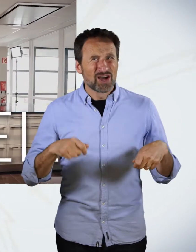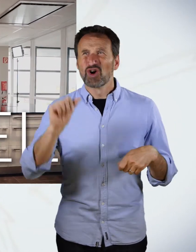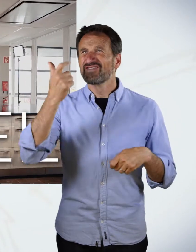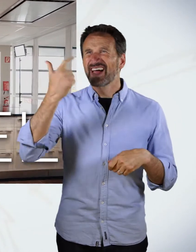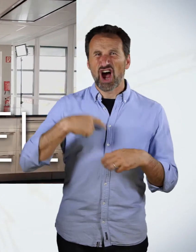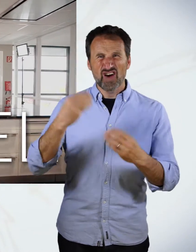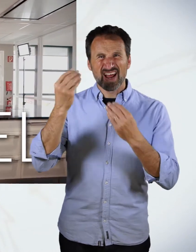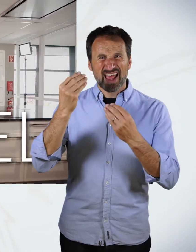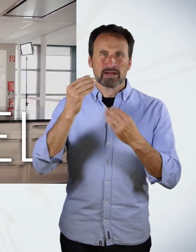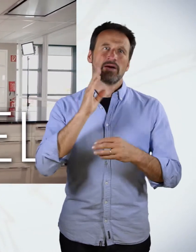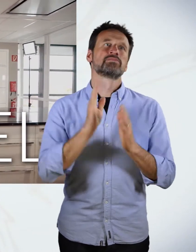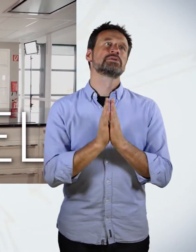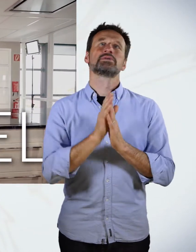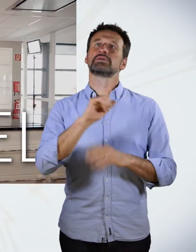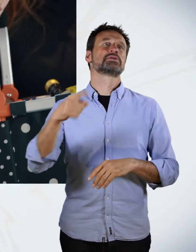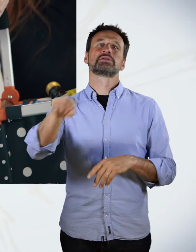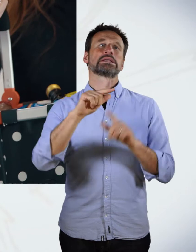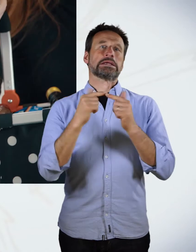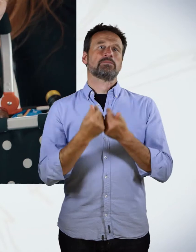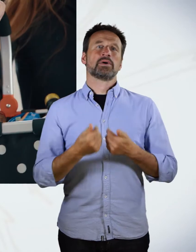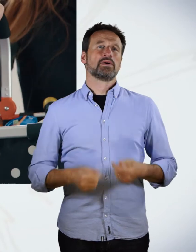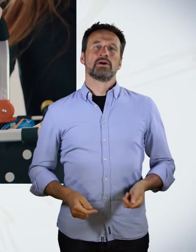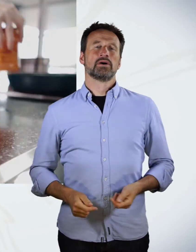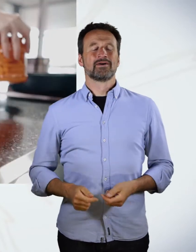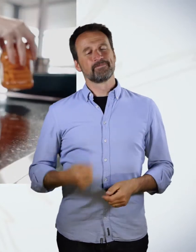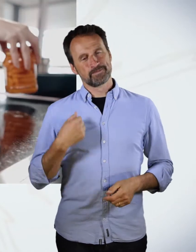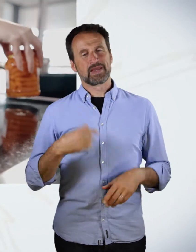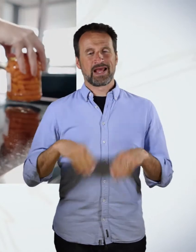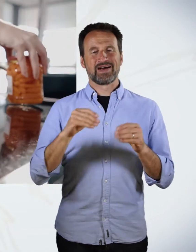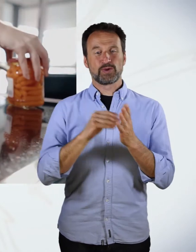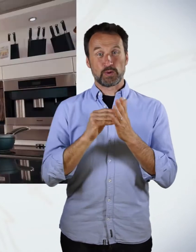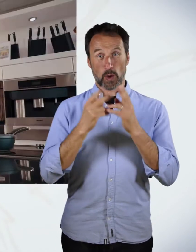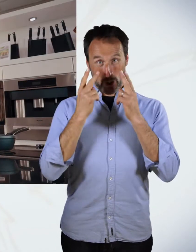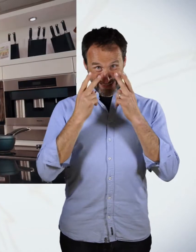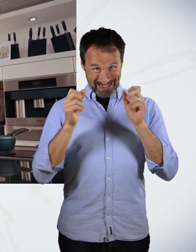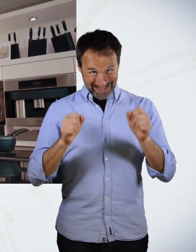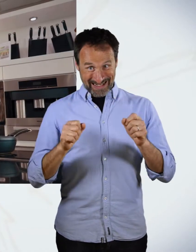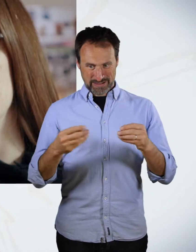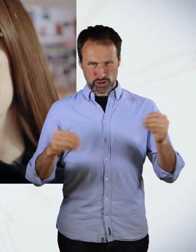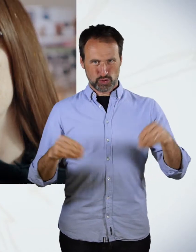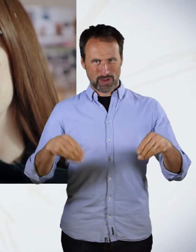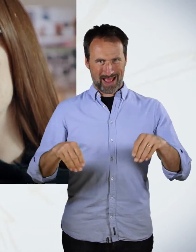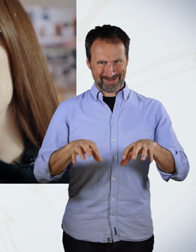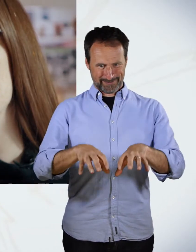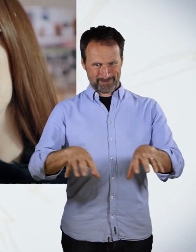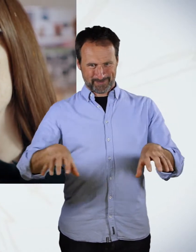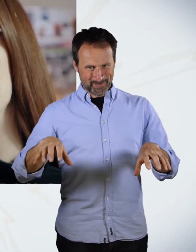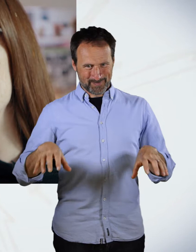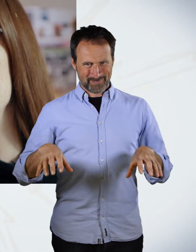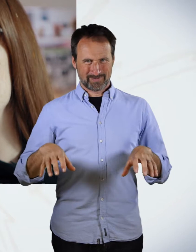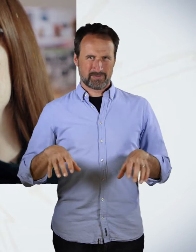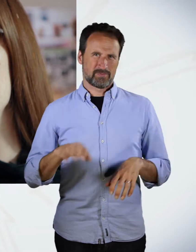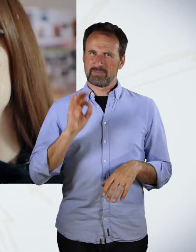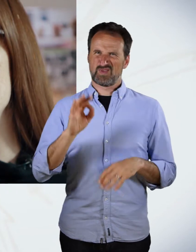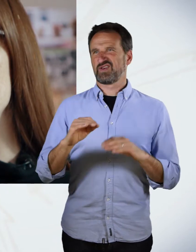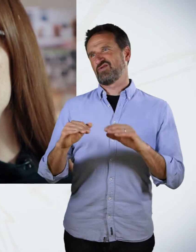Ja, dann habe ich natürlich direkt angefangen, solange ich meine Sehkraft noch habe, alle Zutaten parat zu legen. Ich stelle mich jetzt nicht für eine Lasagne